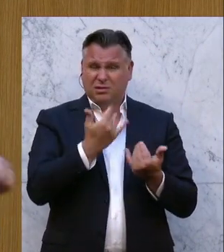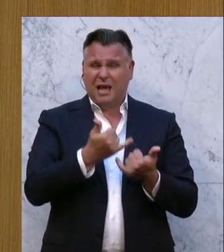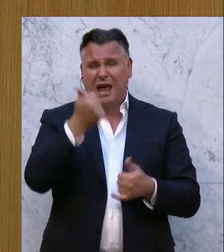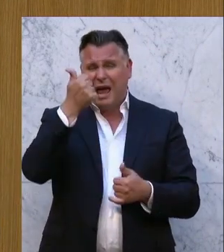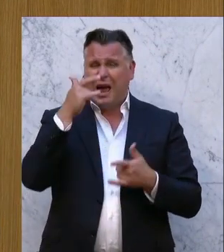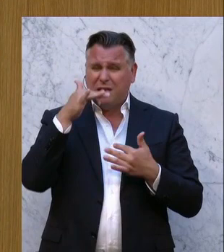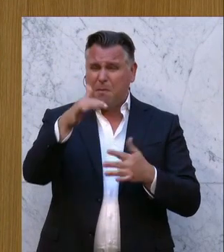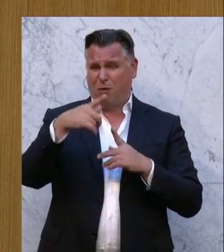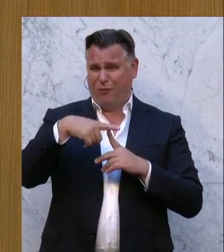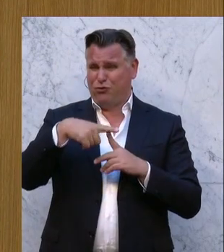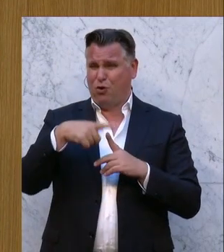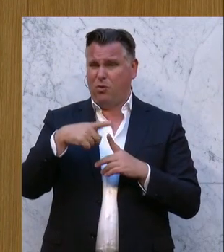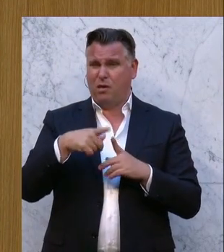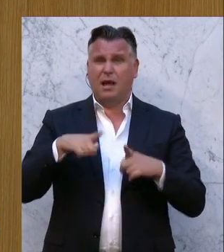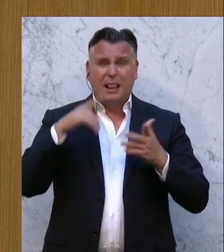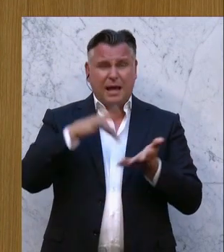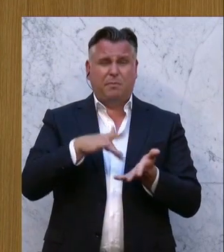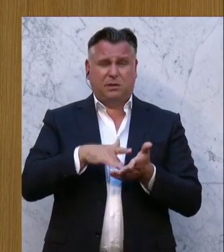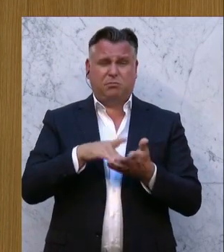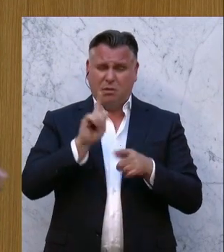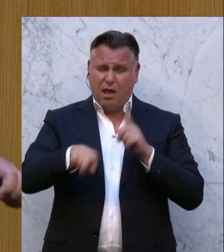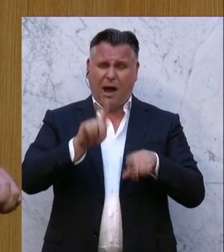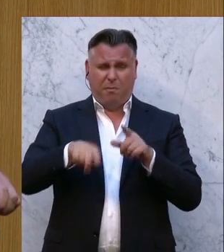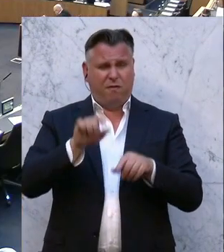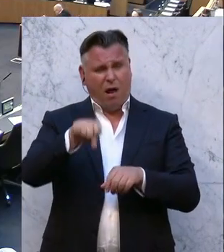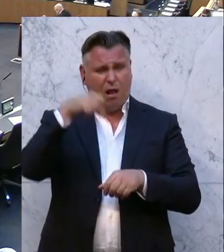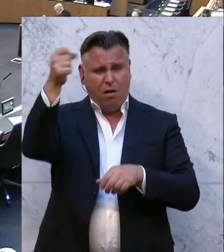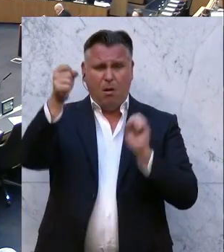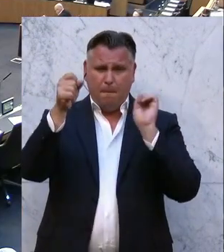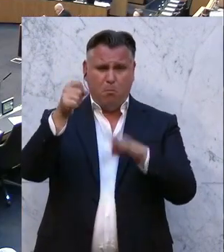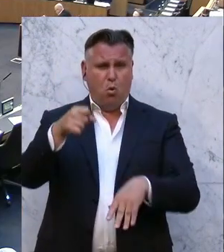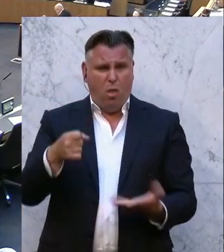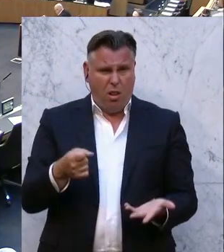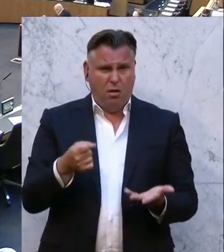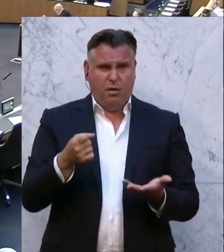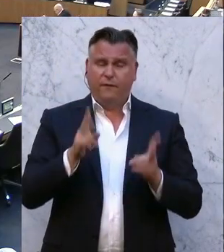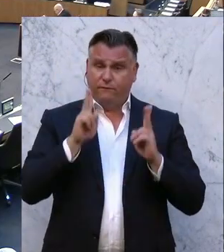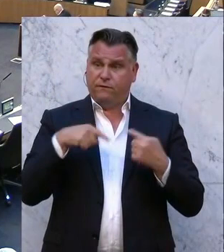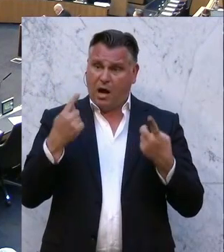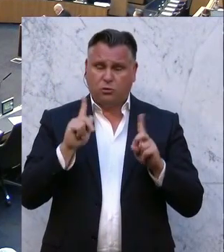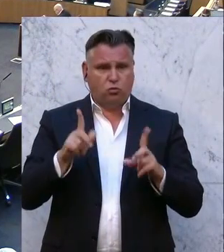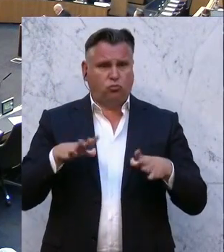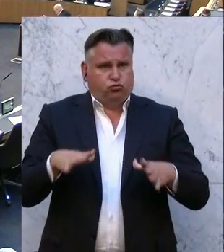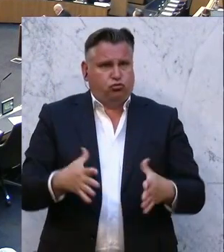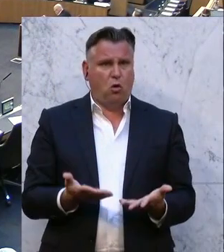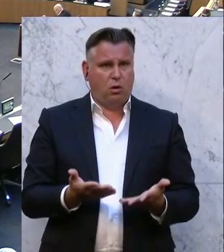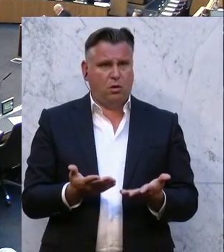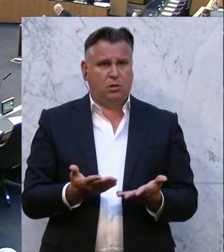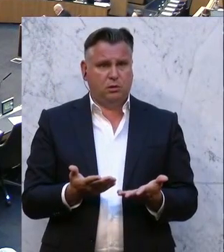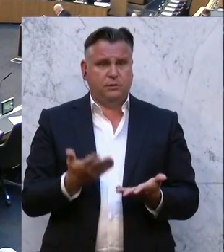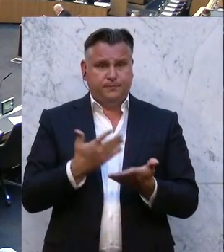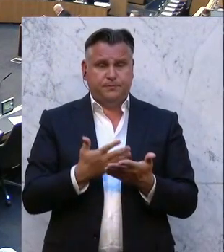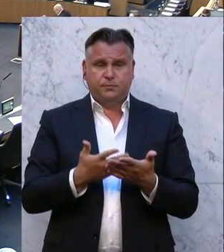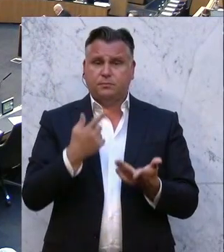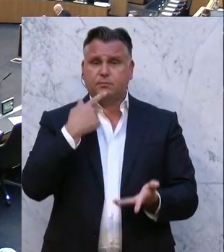1 Million Tonnen Lebensmittel im Müll pro Jahr. Das ist eine Zahl, die uns eigentlich wirklich aufschrecken sollte. Und wenn wir